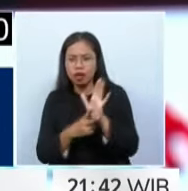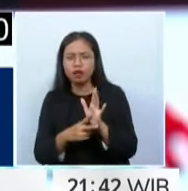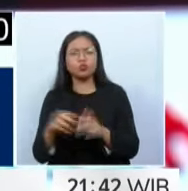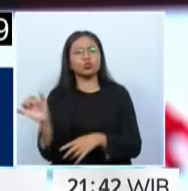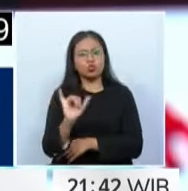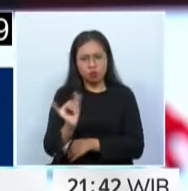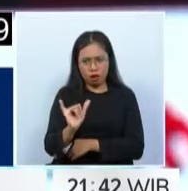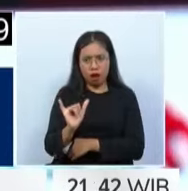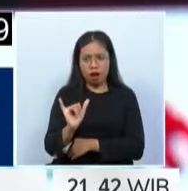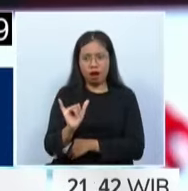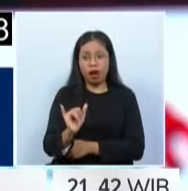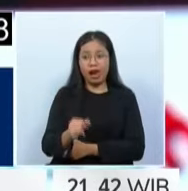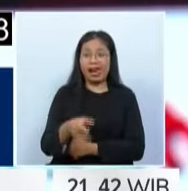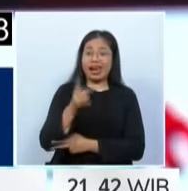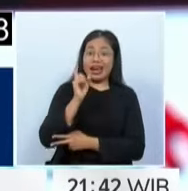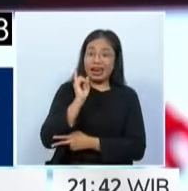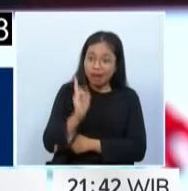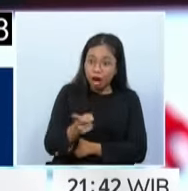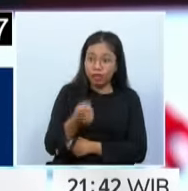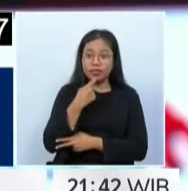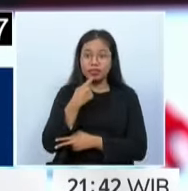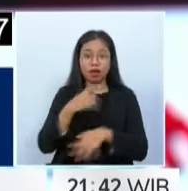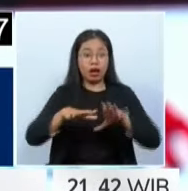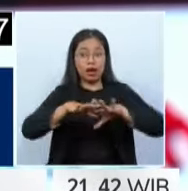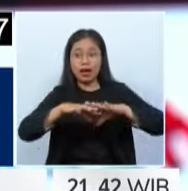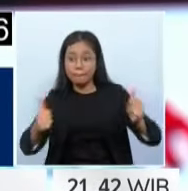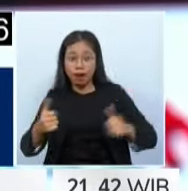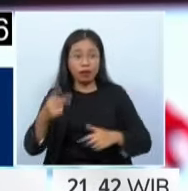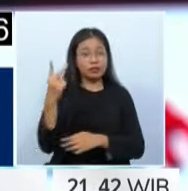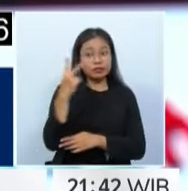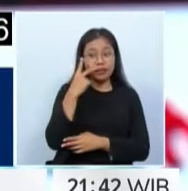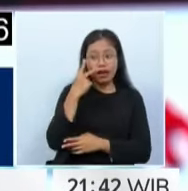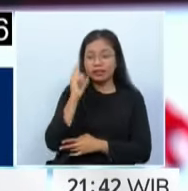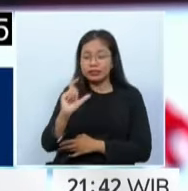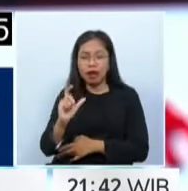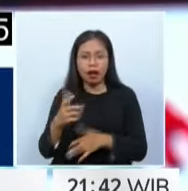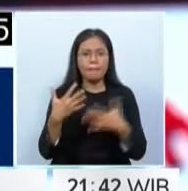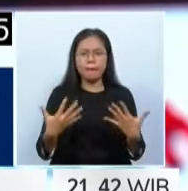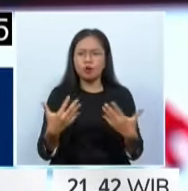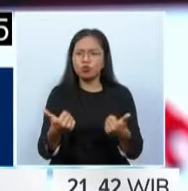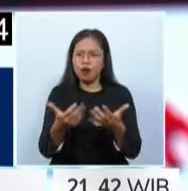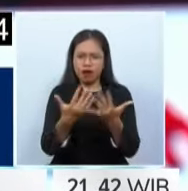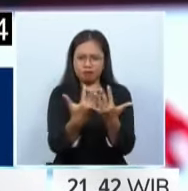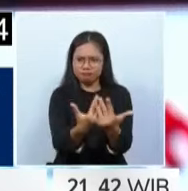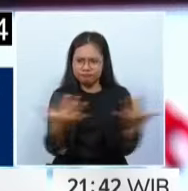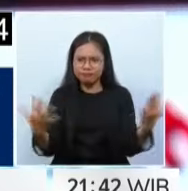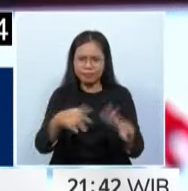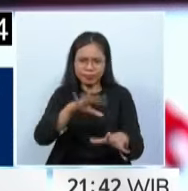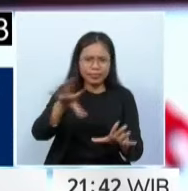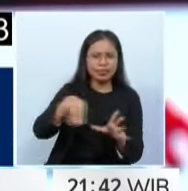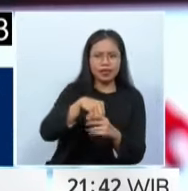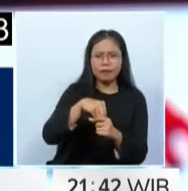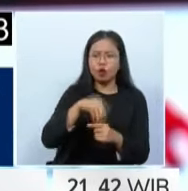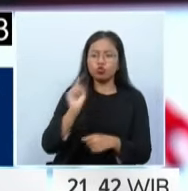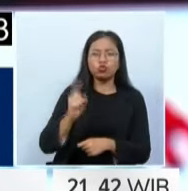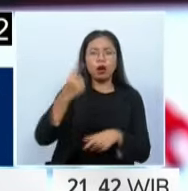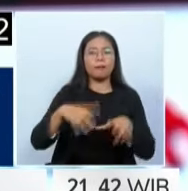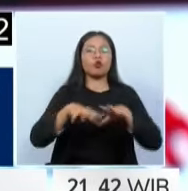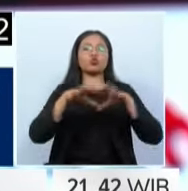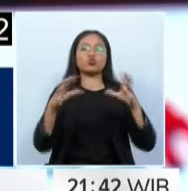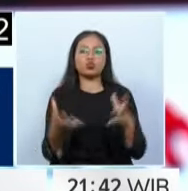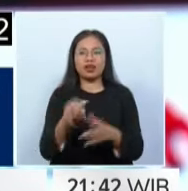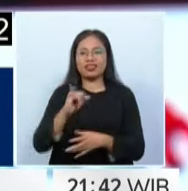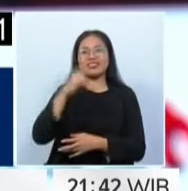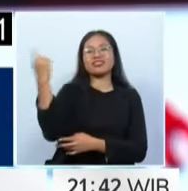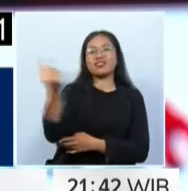berbicara tentang menjaga keamanan maka kita juga berbicara tentang bagaimana pelibatan kita di dalam Kanca Internasional Presiden